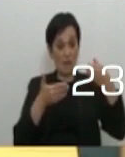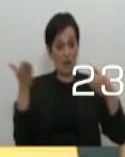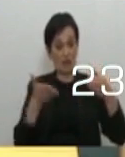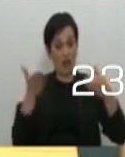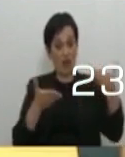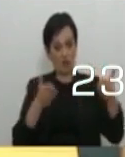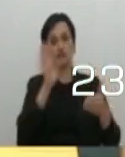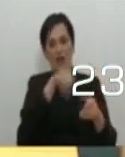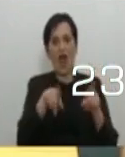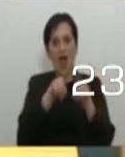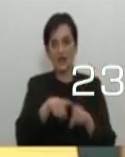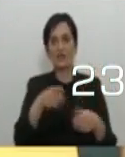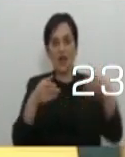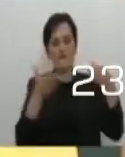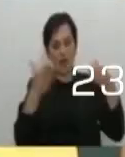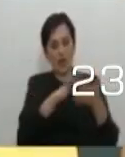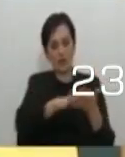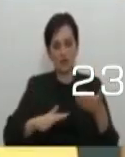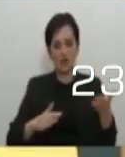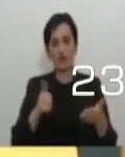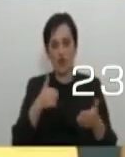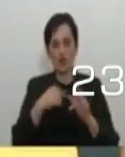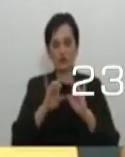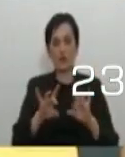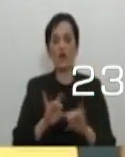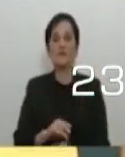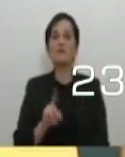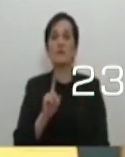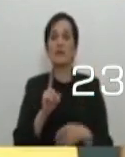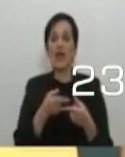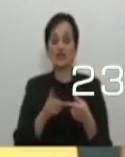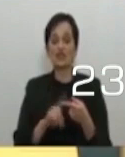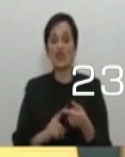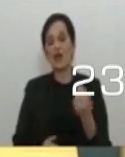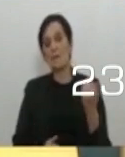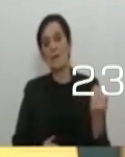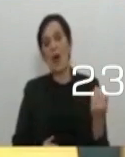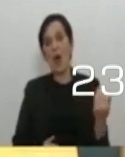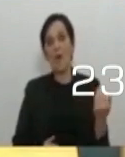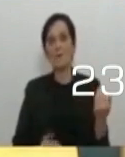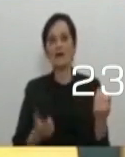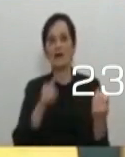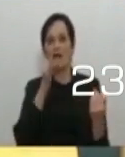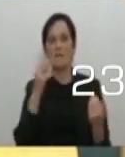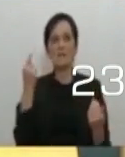ასე ვაგრძელებდი ზუსტად, როგორც ახლა მოგიხერხეთ. ეხლა რაც შეეხება მათ ეს ფსევდო